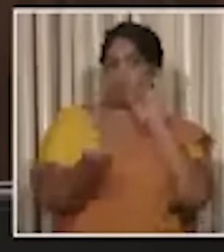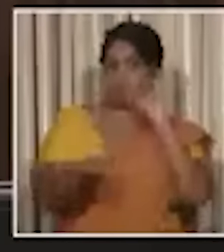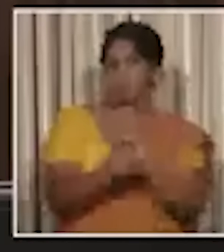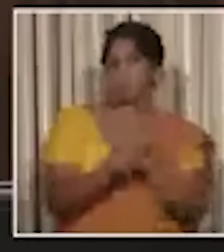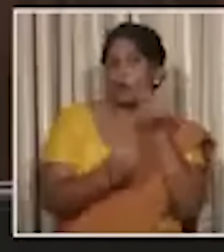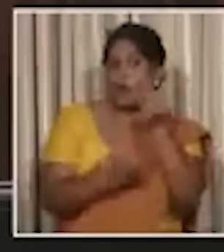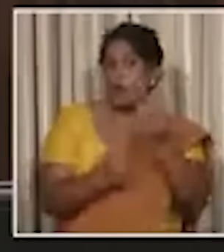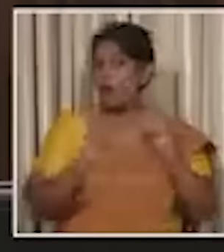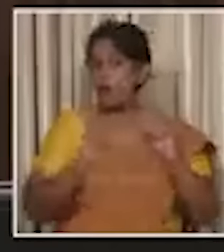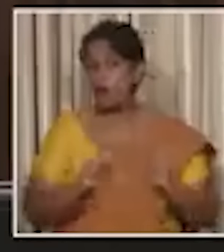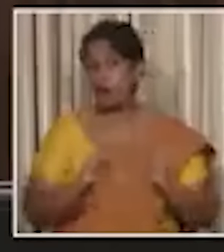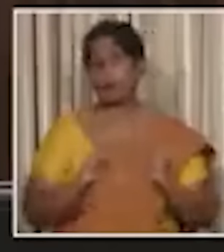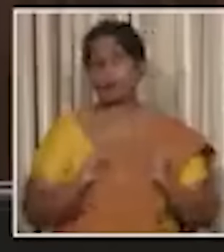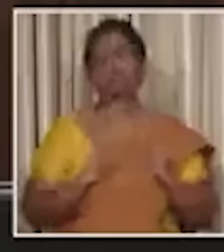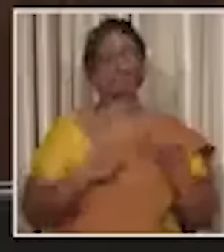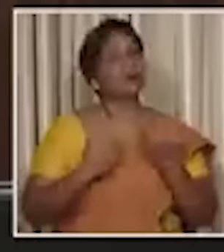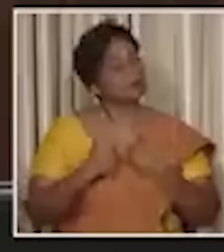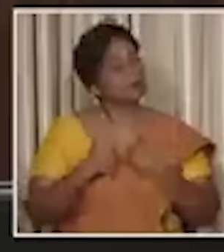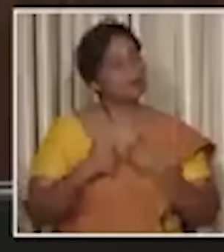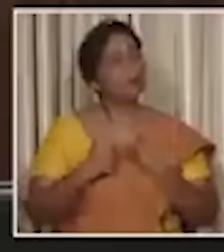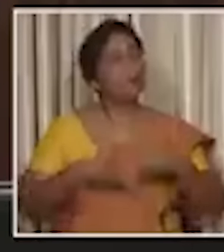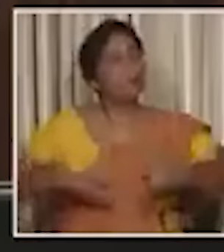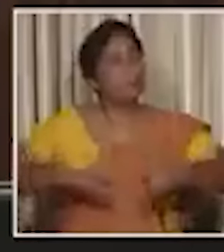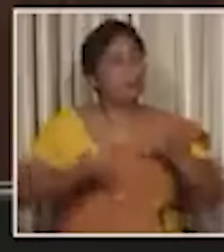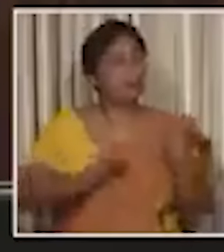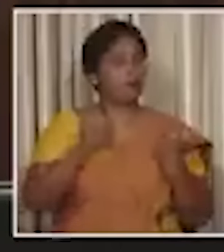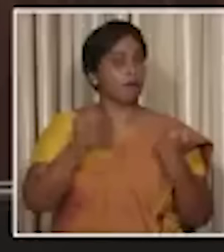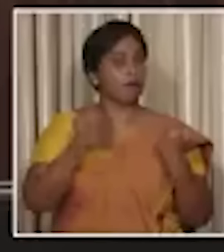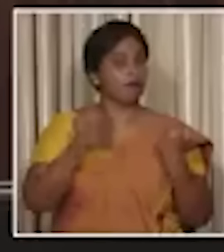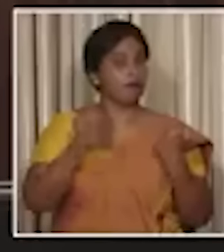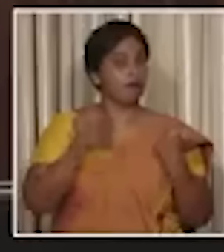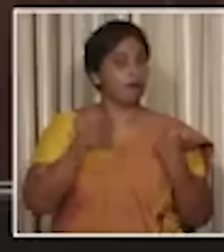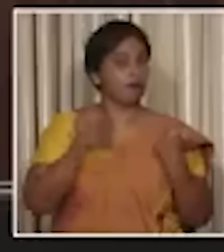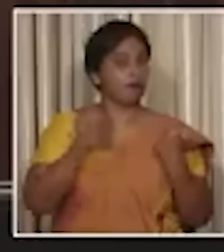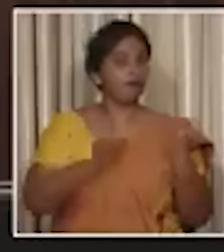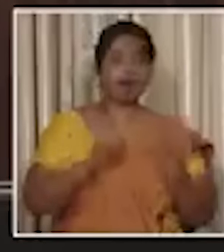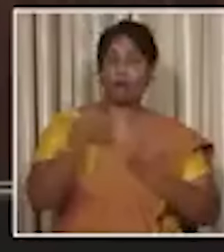அதுக்கு அப்பாற்றென்ற ஒரு தொடர்பை நாங்கள் பேண வேண்டும். புதிய சந்தைகளை கண்டுபிடிக்கின்ற